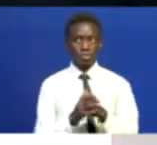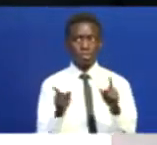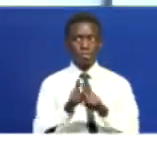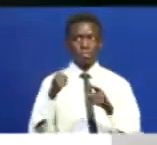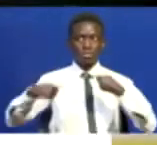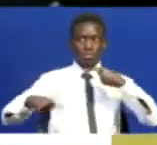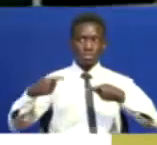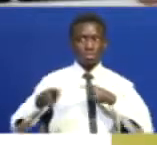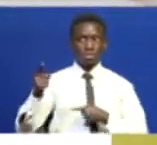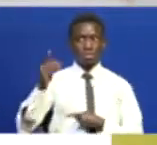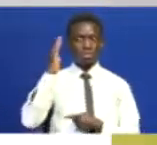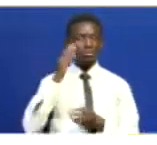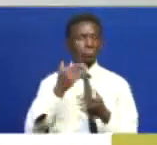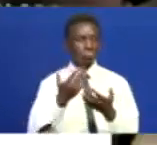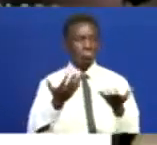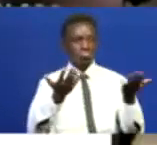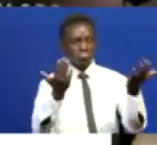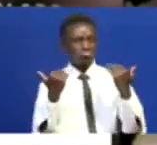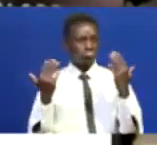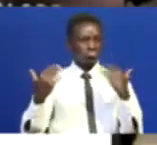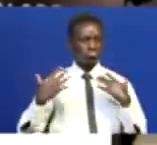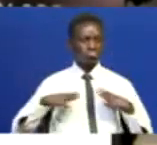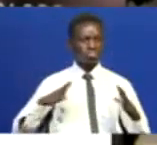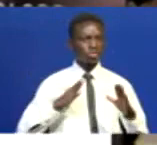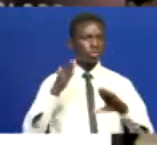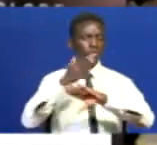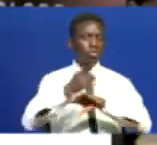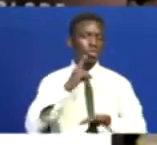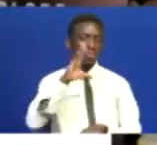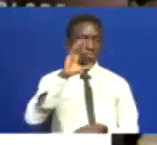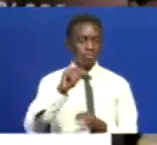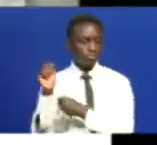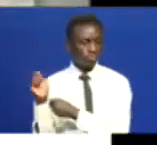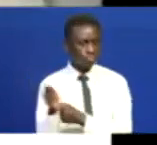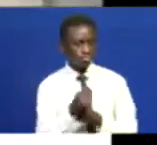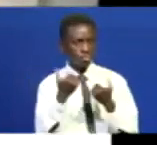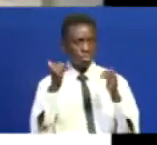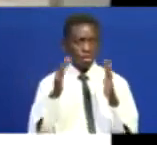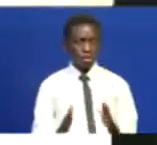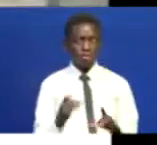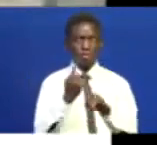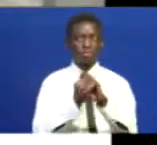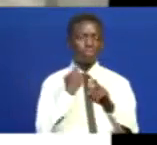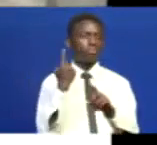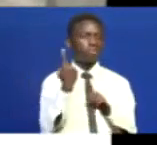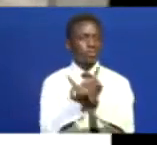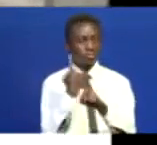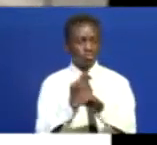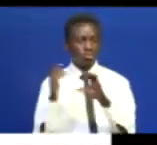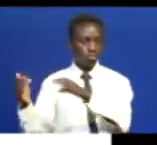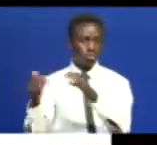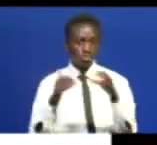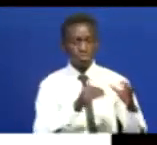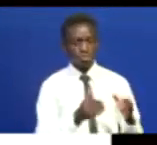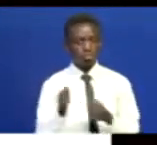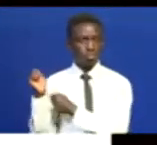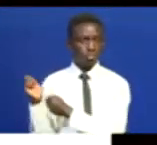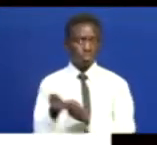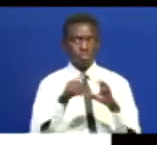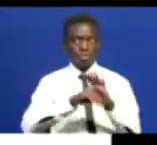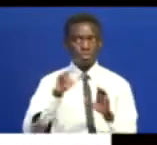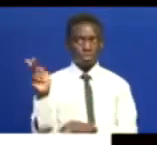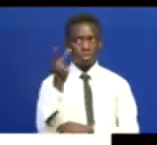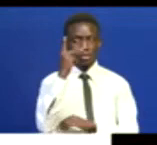Mashindano hayo yalivutia zaidi ya wachezaji gofu 150 kutoka vilabu tofauti vya gofu nchini. Sports is a